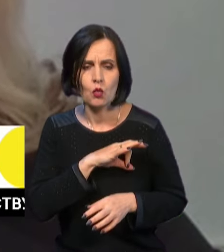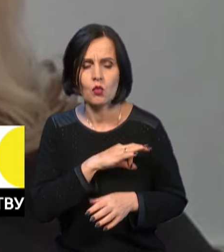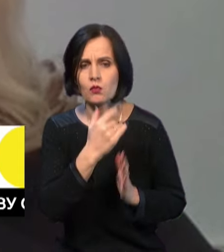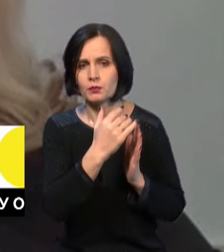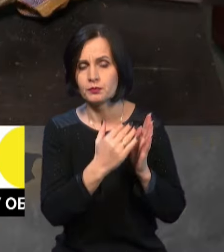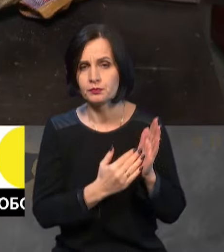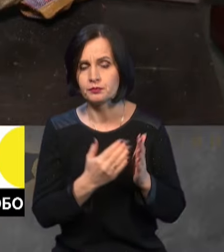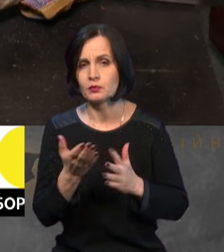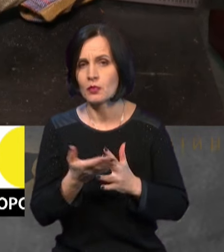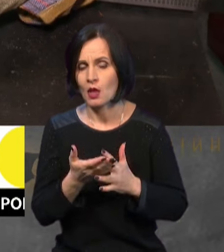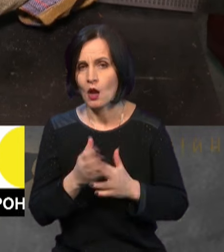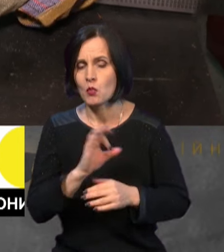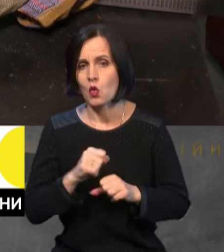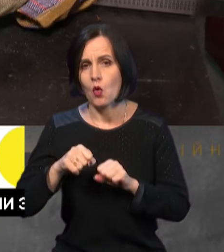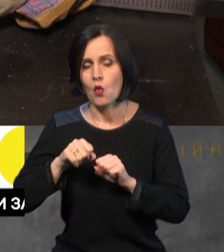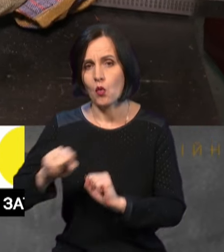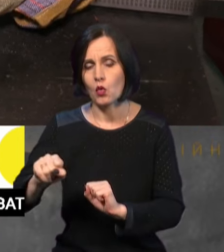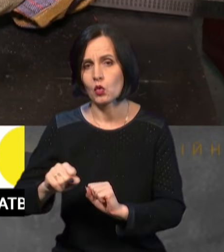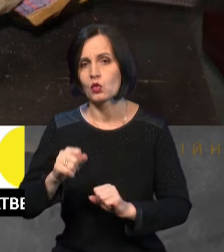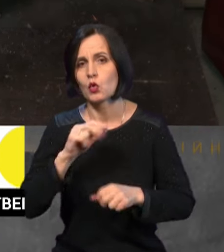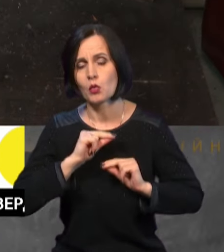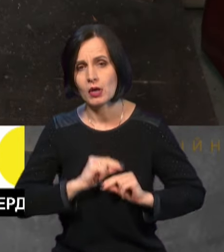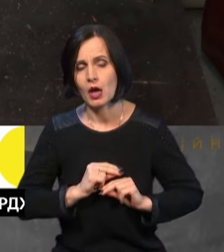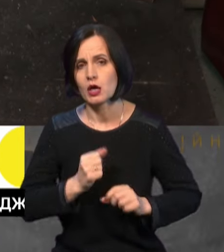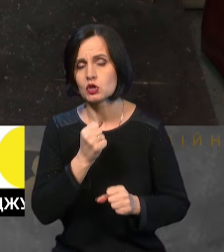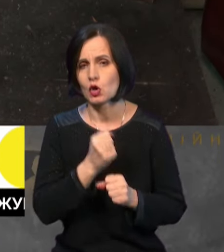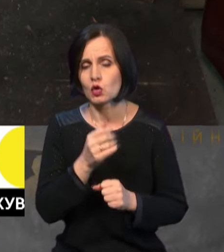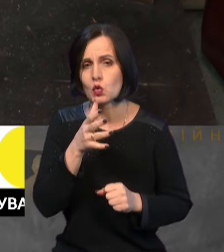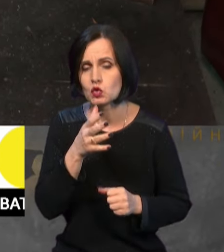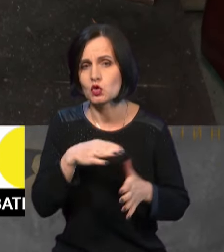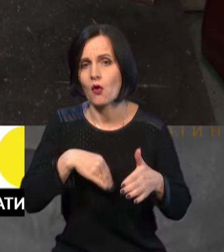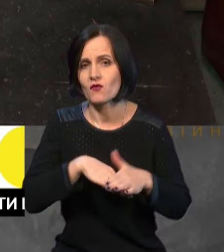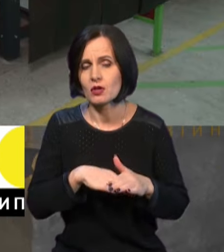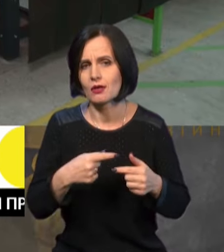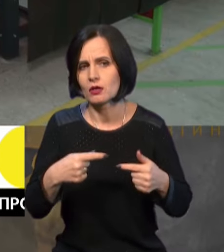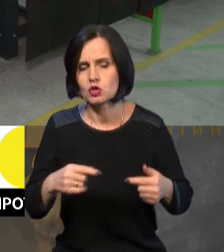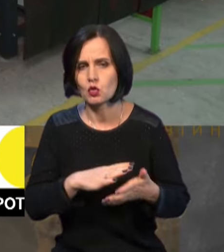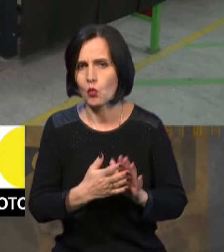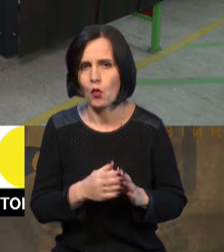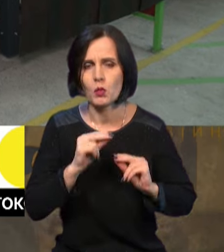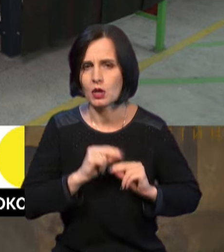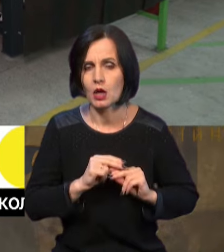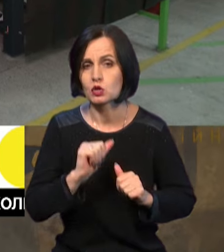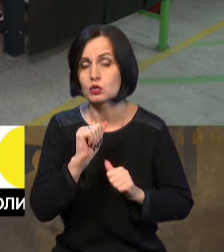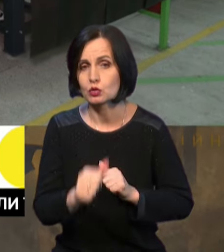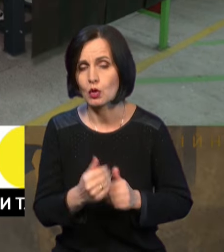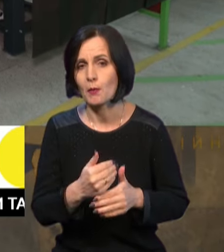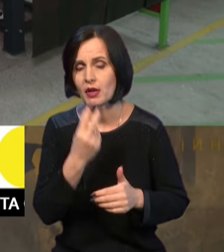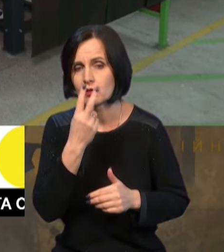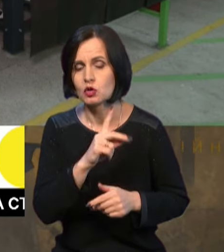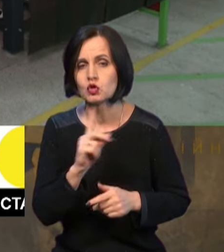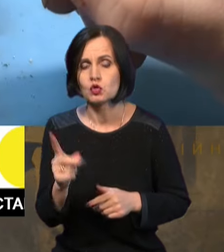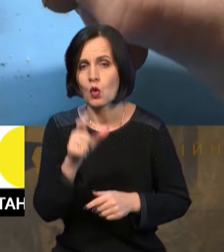суттєвих пільг щодо охорони праці, робочого часу, відпусток і деяких інших умов праці. Зокрема, передбачається,